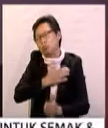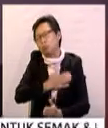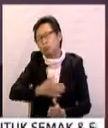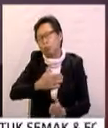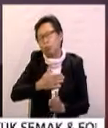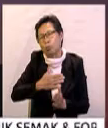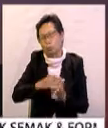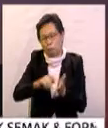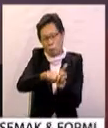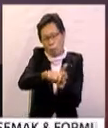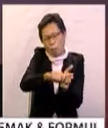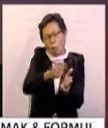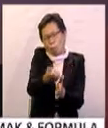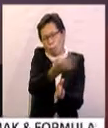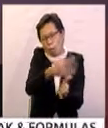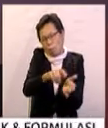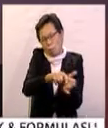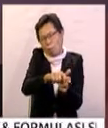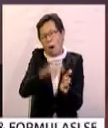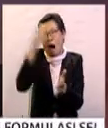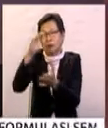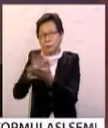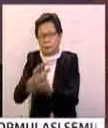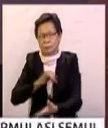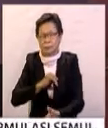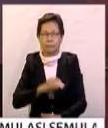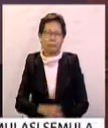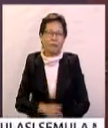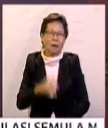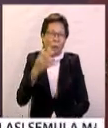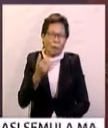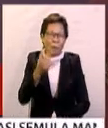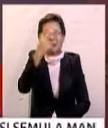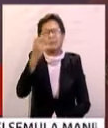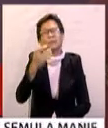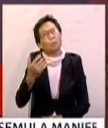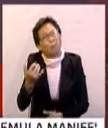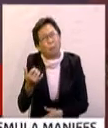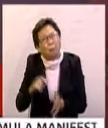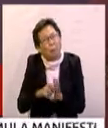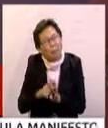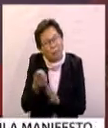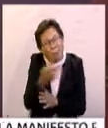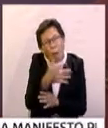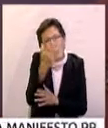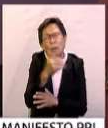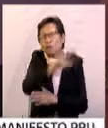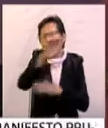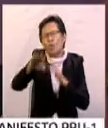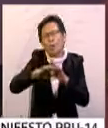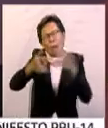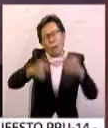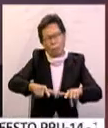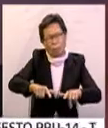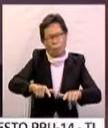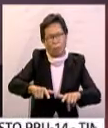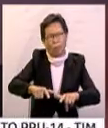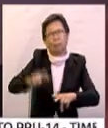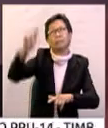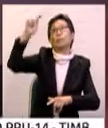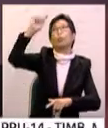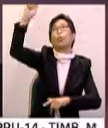padamkan video-video arwah suami saya sebab semuanya berlaku atas